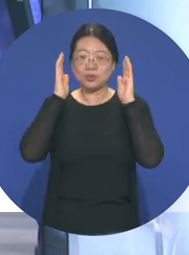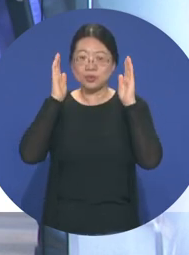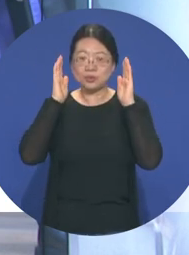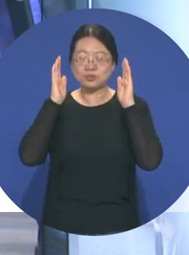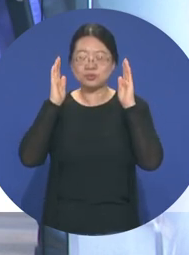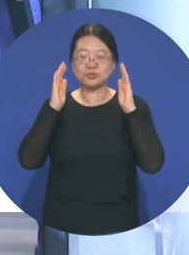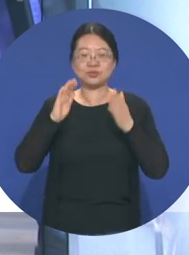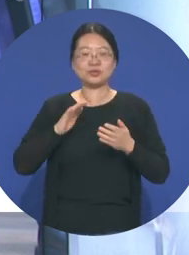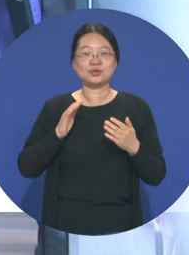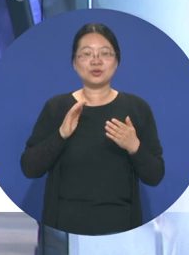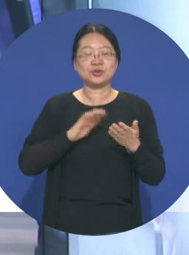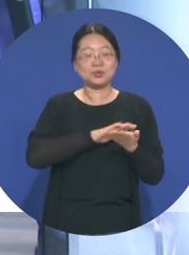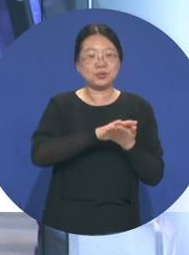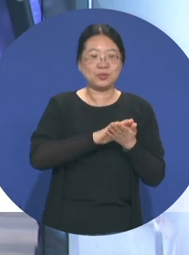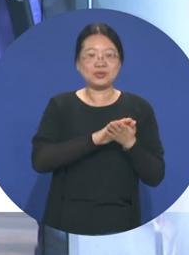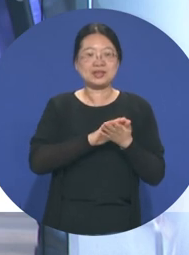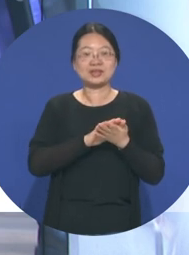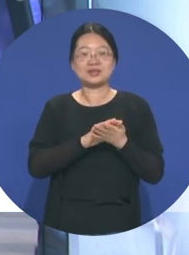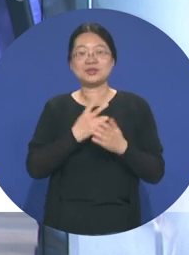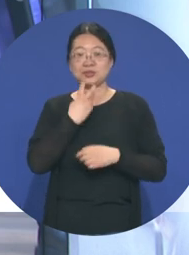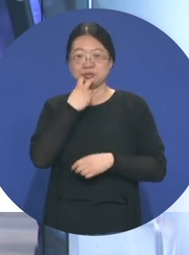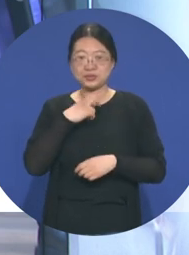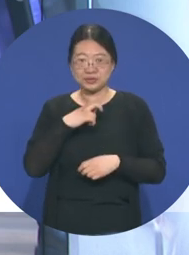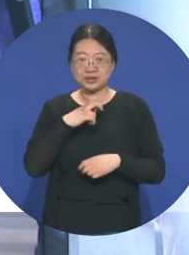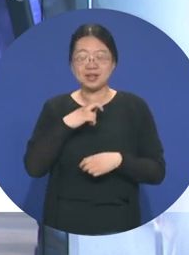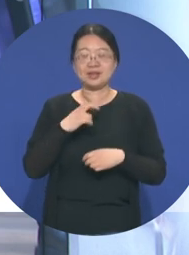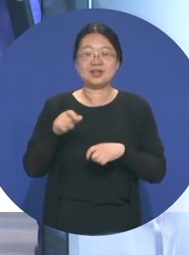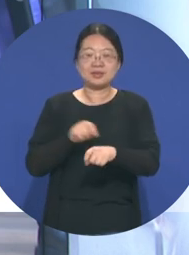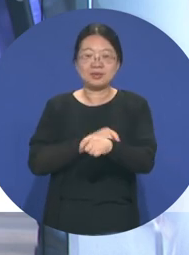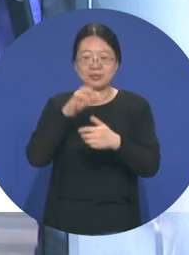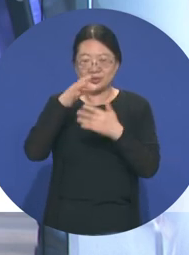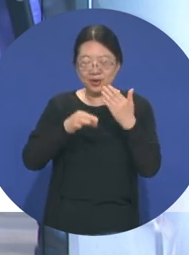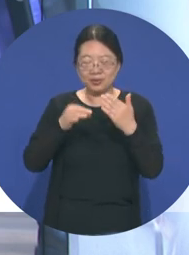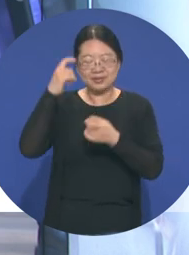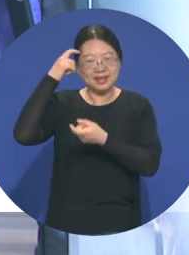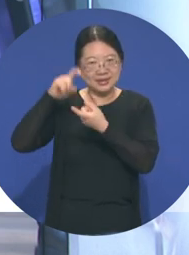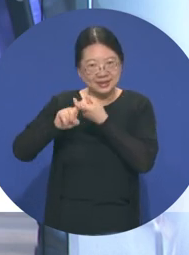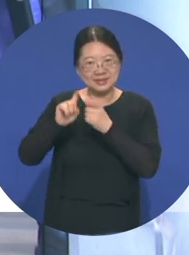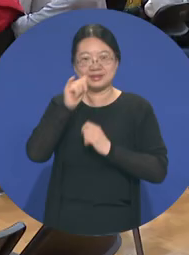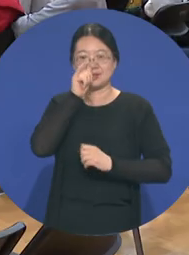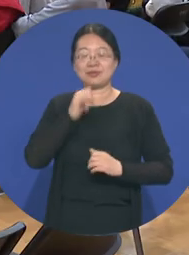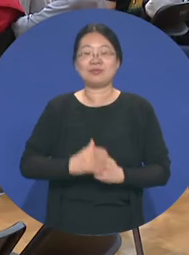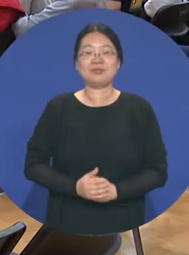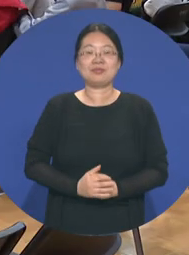허문 이색 프로그램이 좋은 반응을 얻고 있는데요. 현장의 몫을 들어봤습니다.